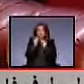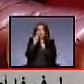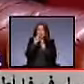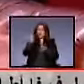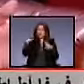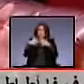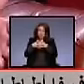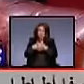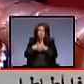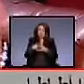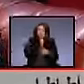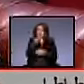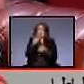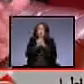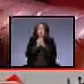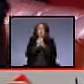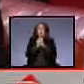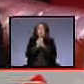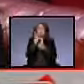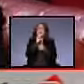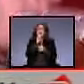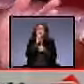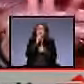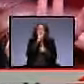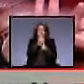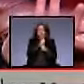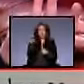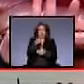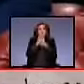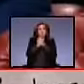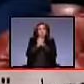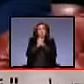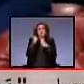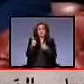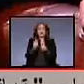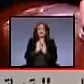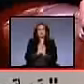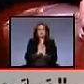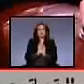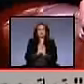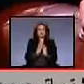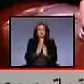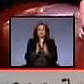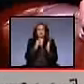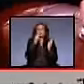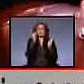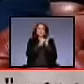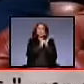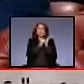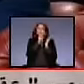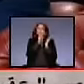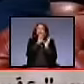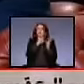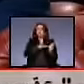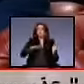وواصلين لصداقه لدرجه ان انا في حاجات اقسم بالله العظيم اعرفها. نقطه ضعفك ايه؟ اولادي.